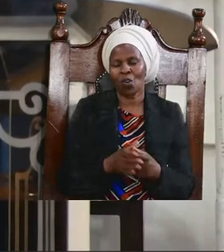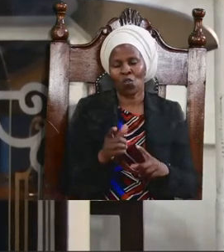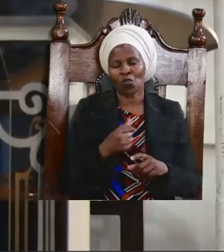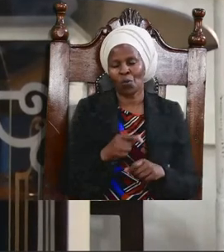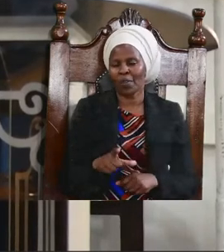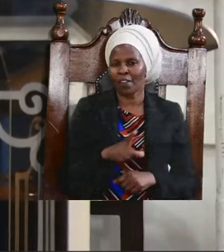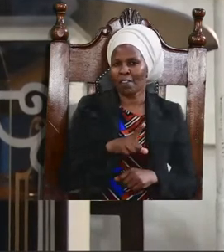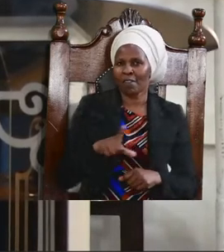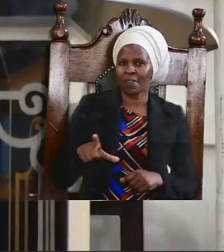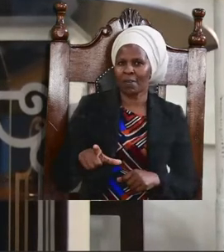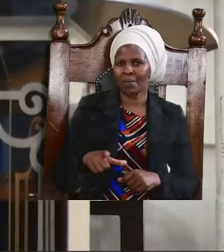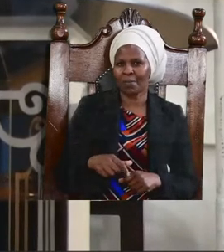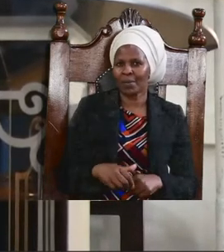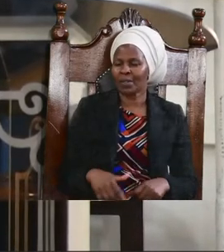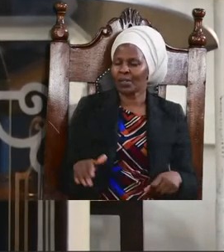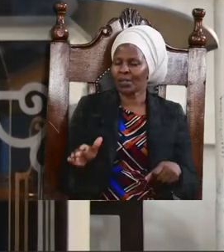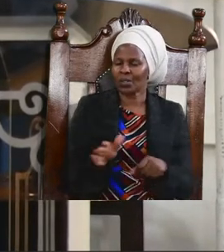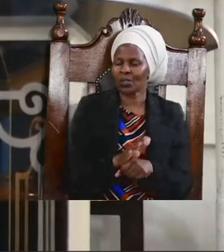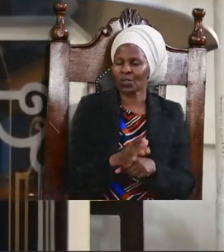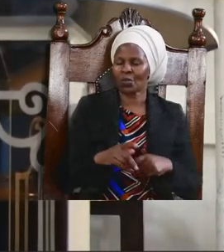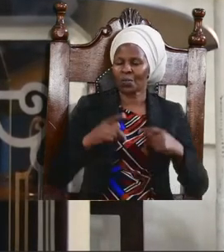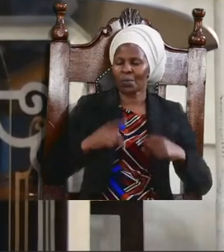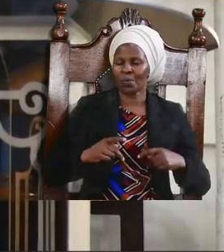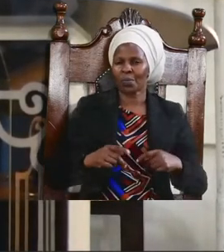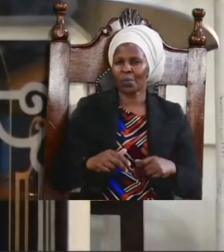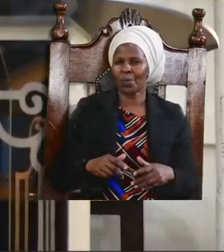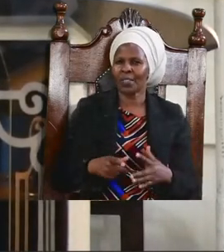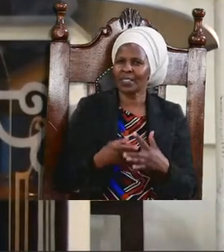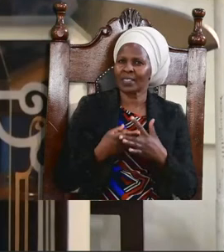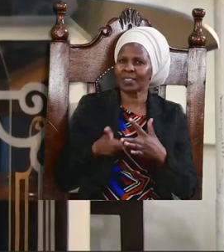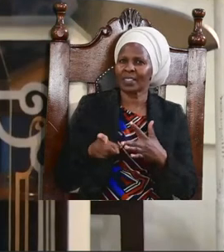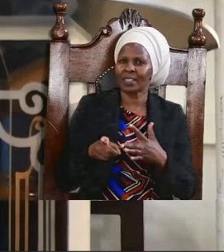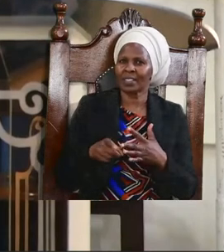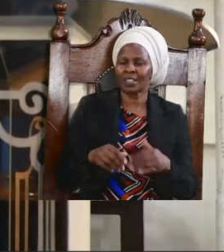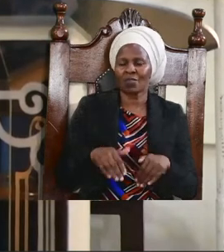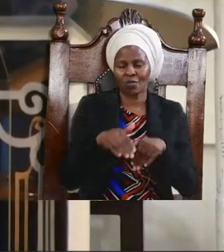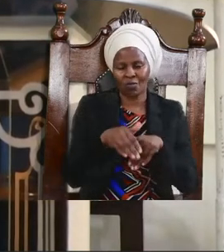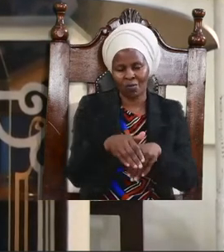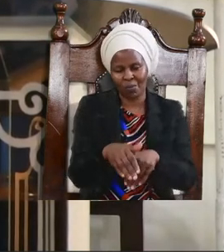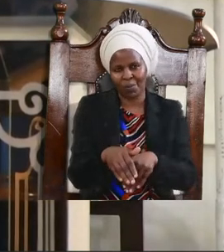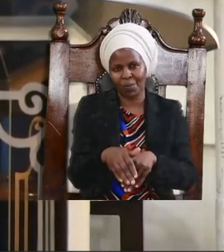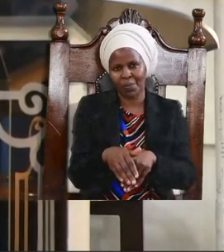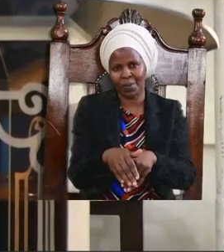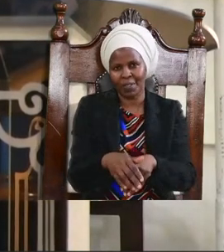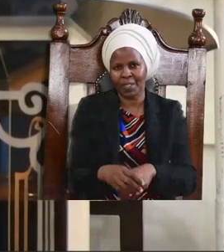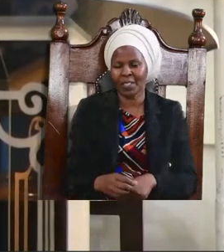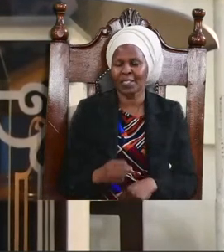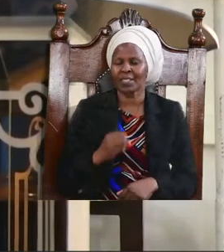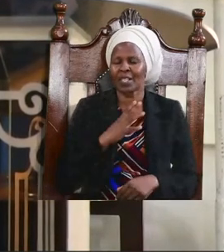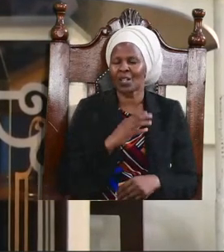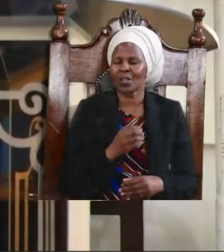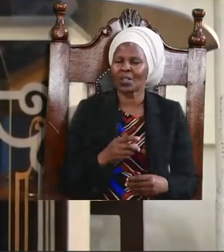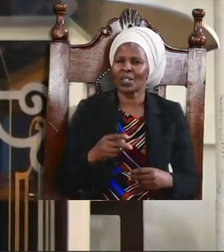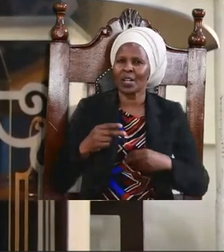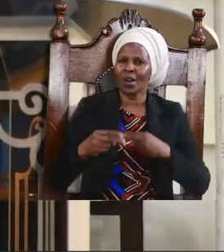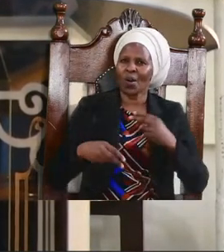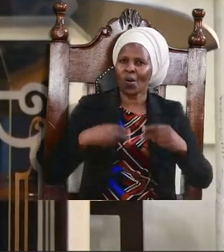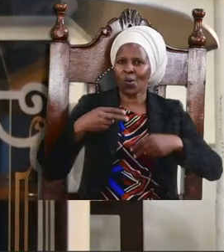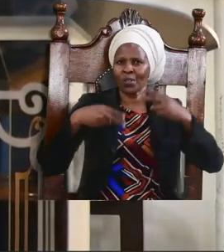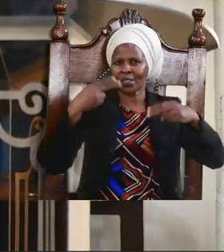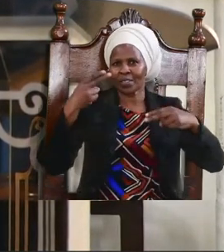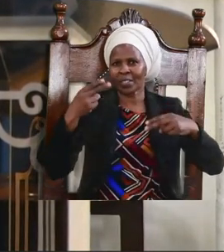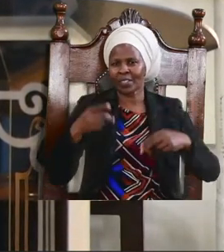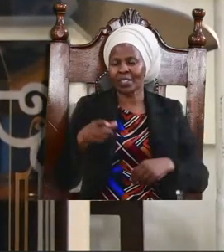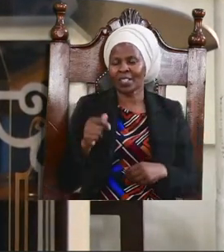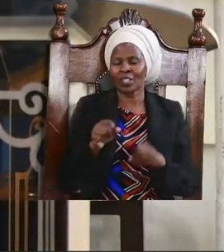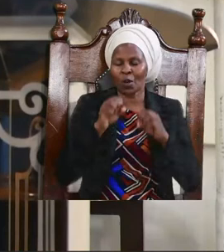mashambani. Nao watu waliotangulia na wale waliofuata wakapaza sauti, Hosana ndiye